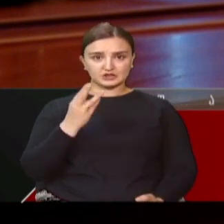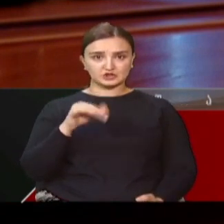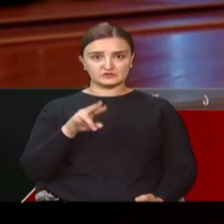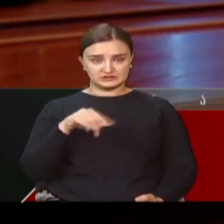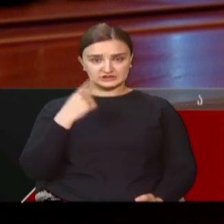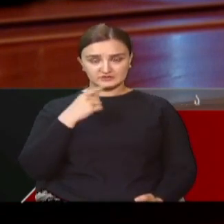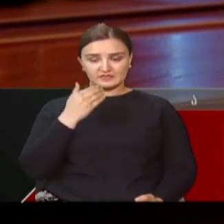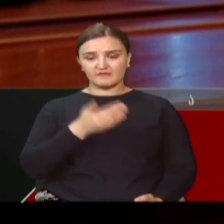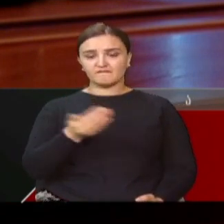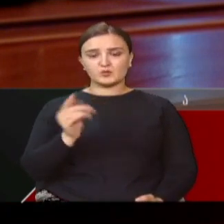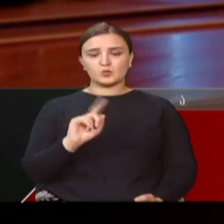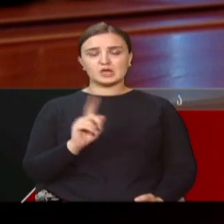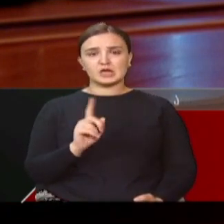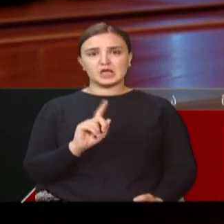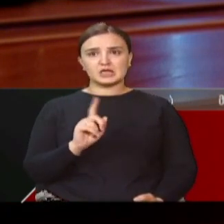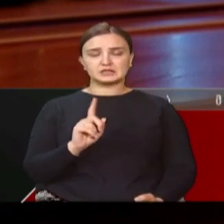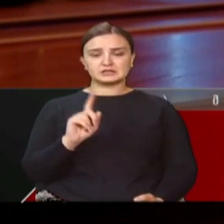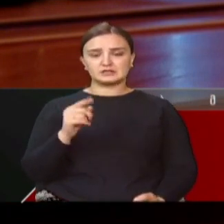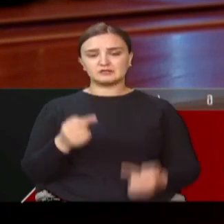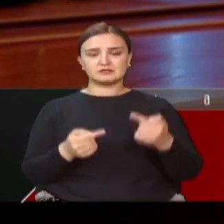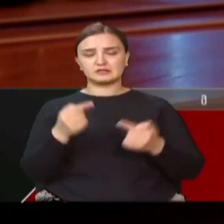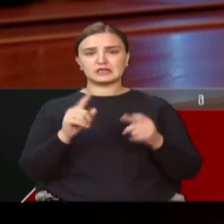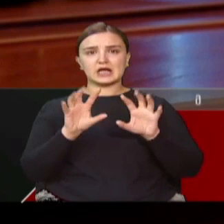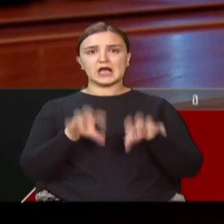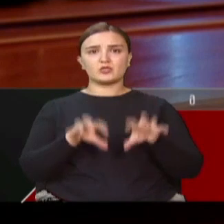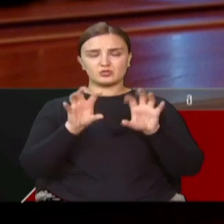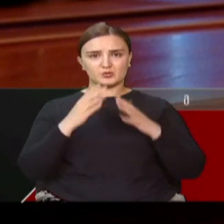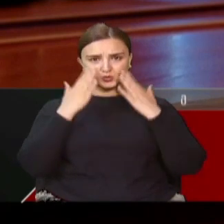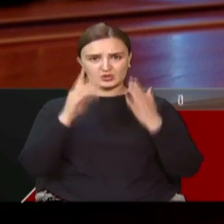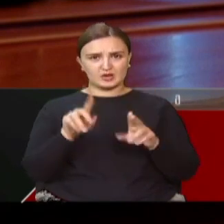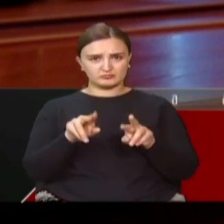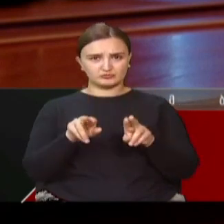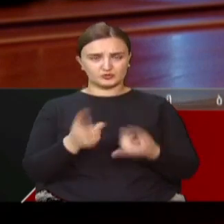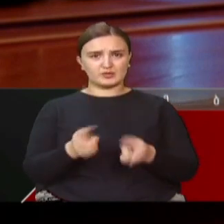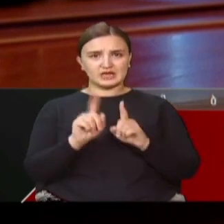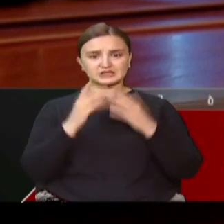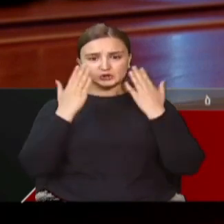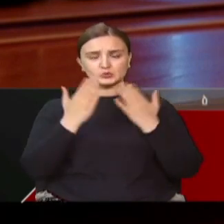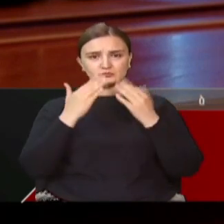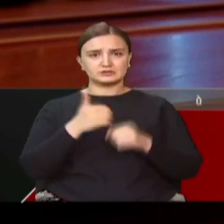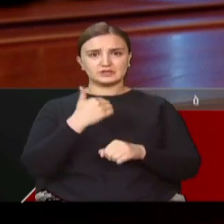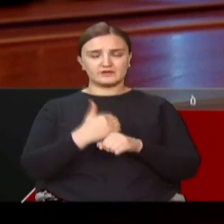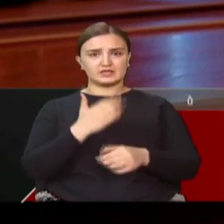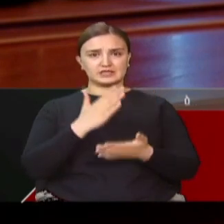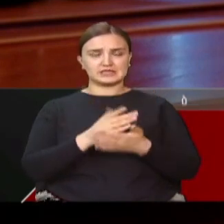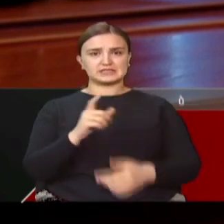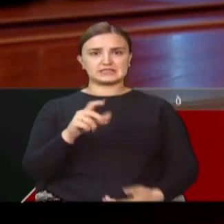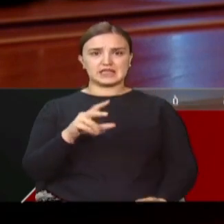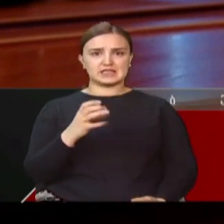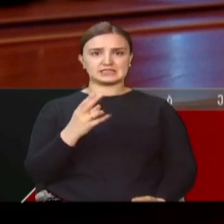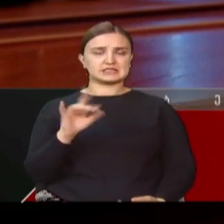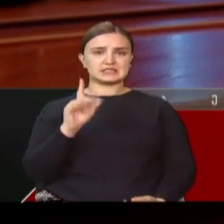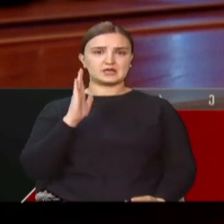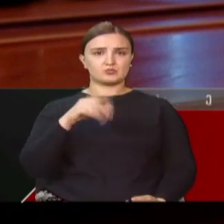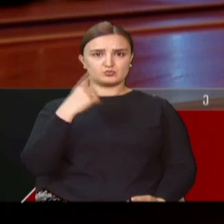რომ თქვენ ვაქო რას მარჩიელოთ, რა კანონებს კითხულობთ, რა მნიშვნელობა აქვს ამასო, რას კითხულობთ? მთავარი არის ზელენსკი რას იტყვისო,